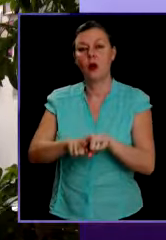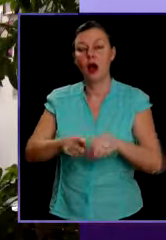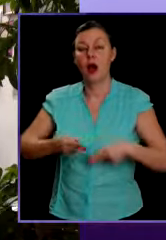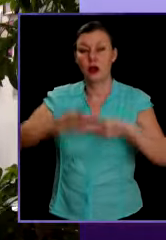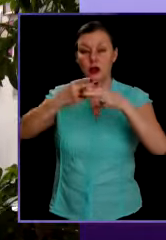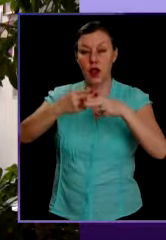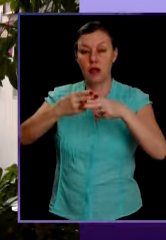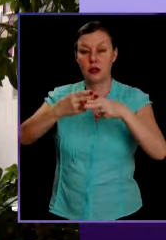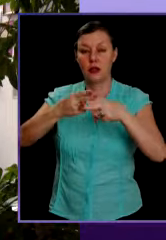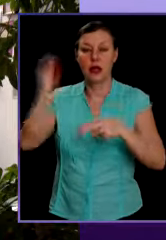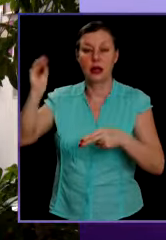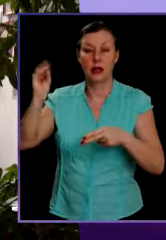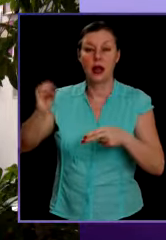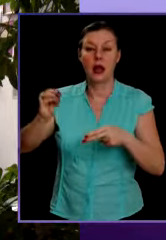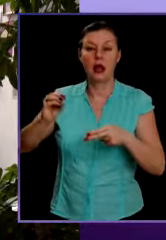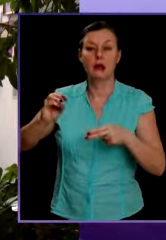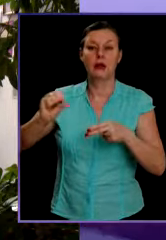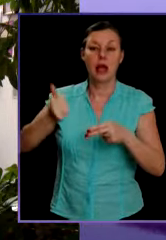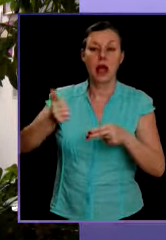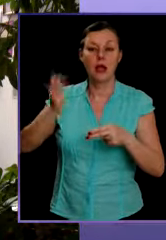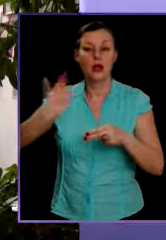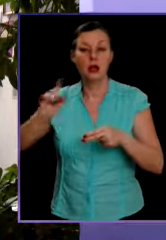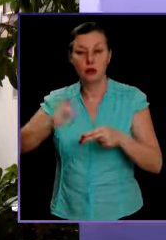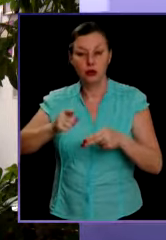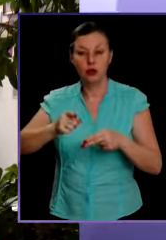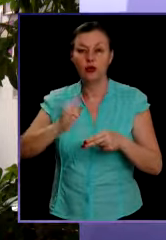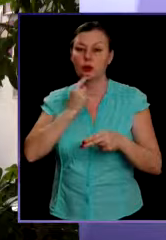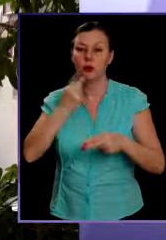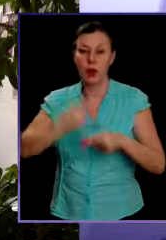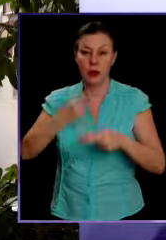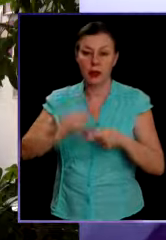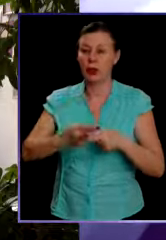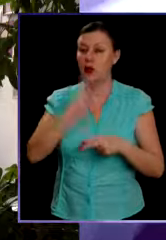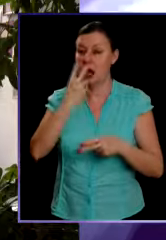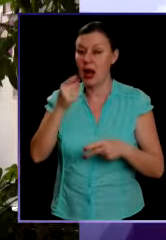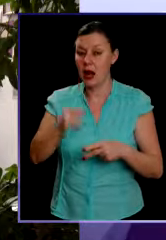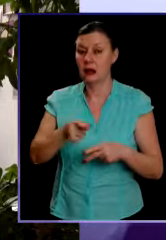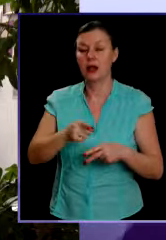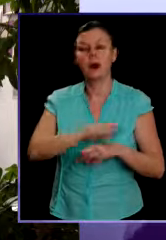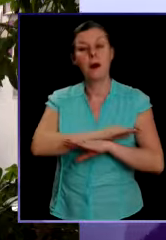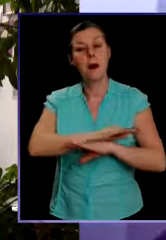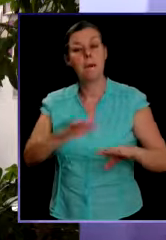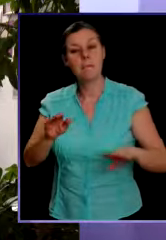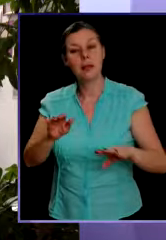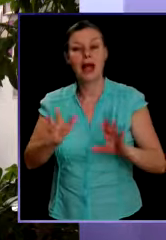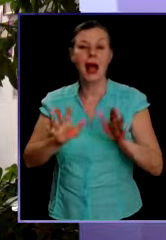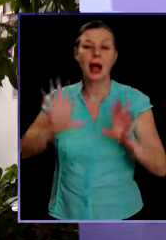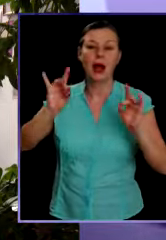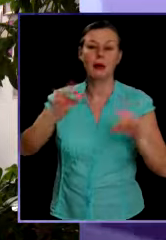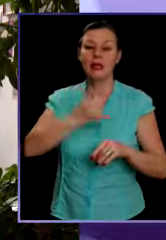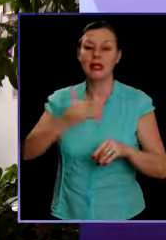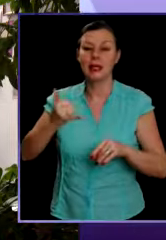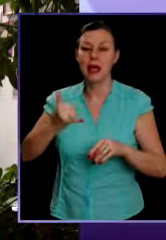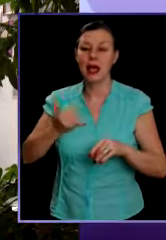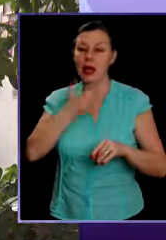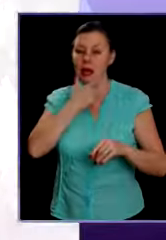segítséget jelent az egyes típusú diabétesz ellátásában, ami igazából minden legalább 10 év alatti egyes típusú